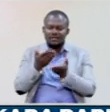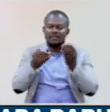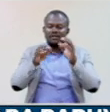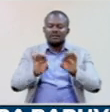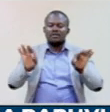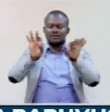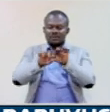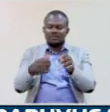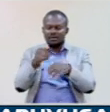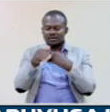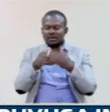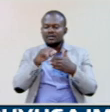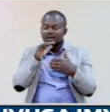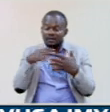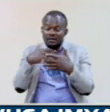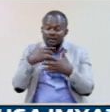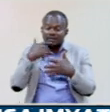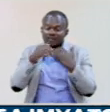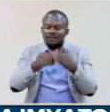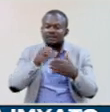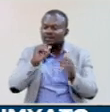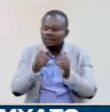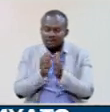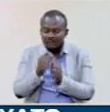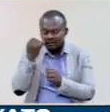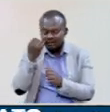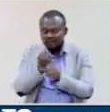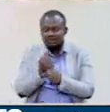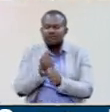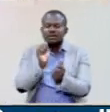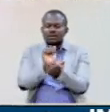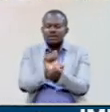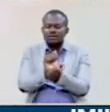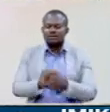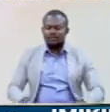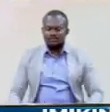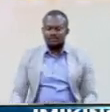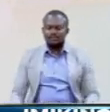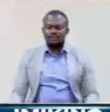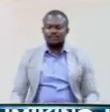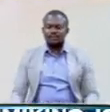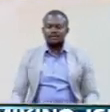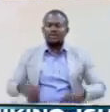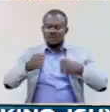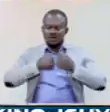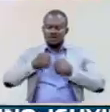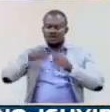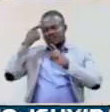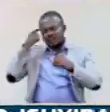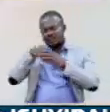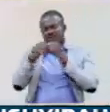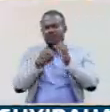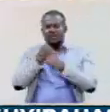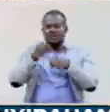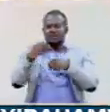wo gutuma abandi bose batinya bati bya bintu ntago byo gukinisha, iyo ubikoze urahanwa. U Rwanda rufite intego y'uko muri